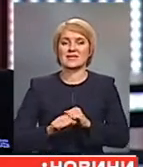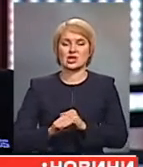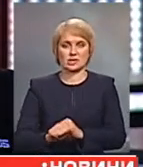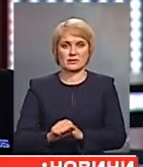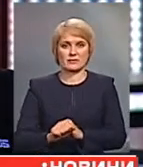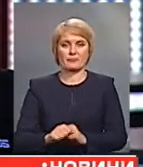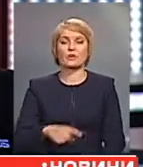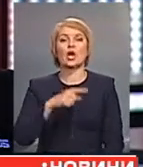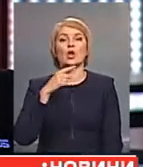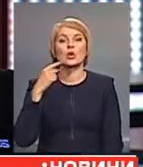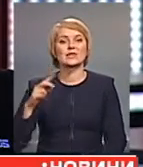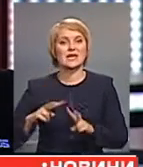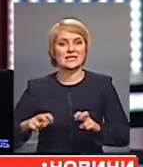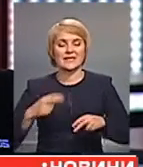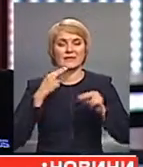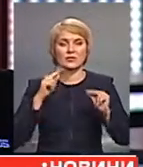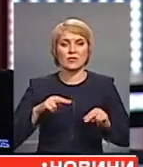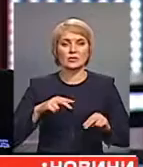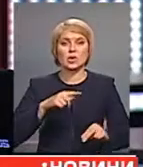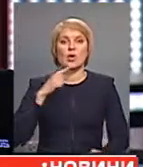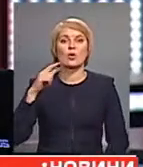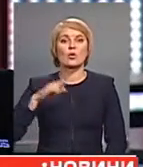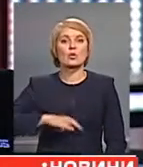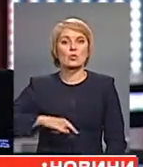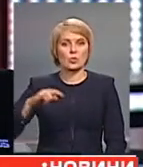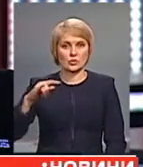Російське слідство звинувачує українську льотчицю за двома статтями